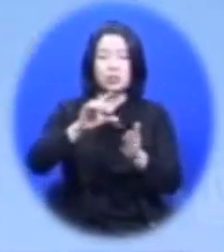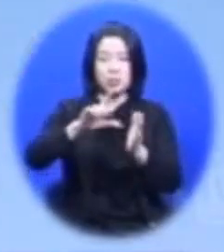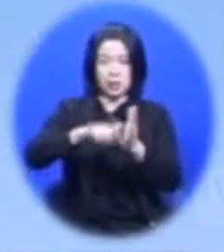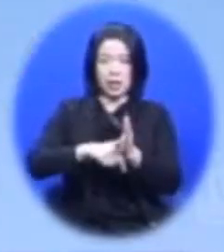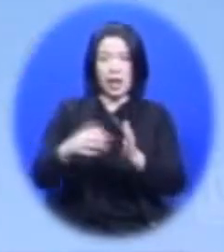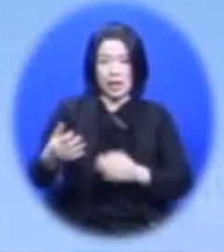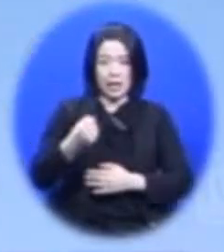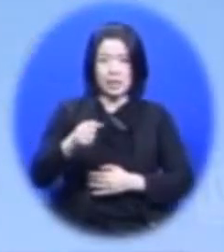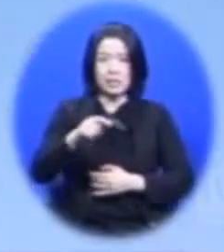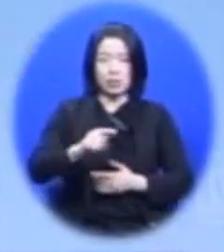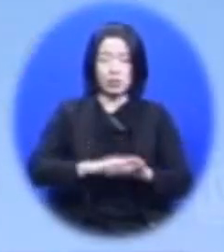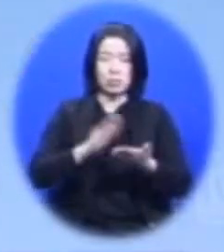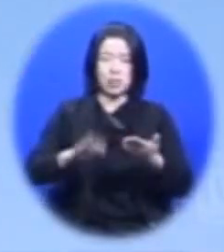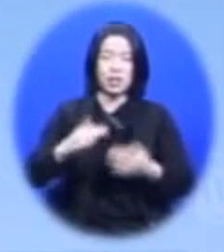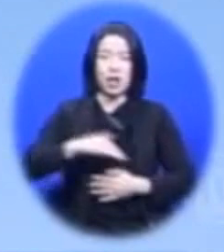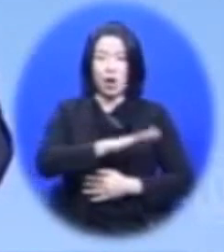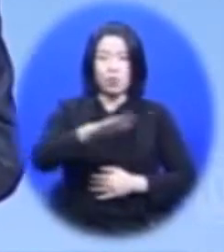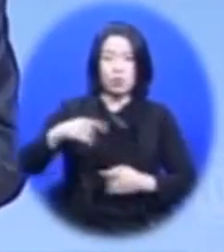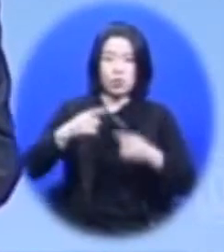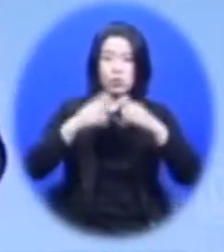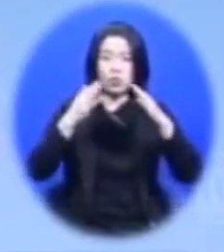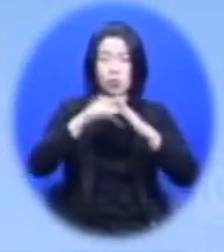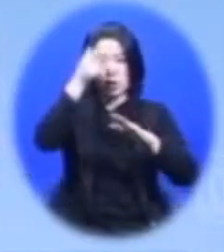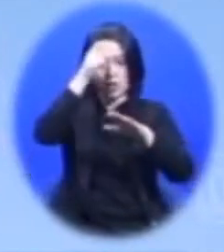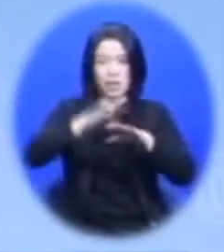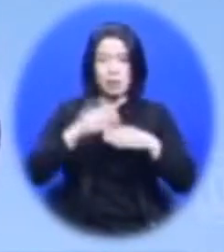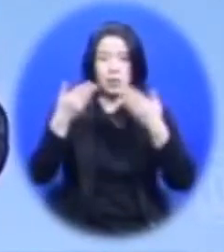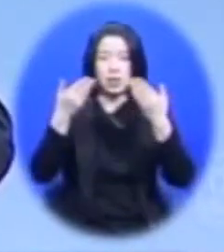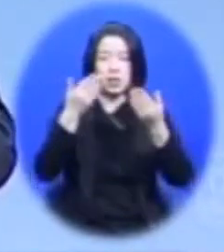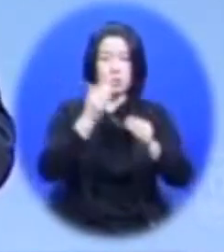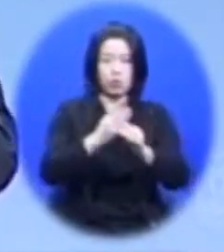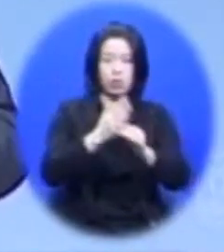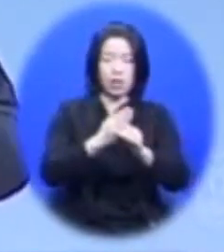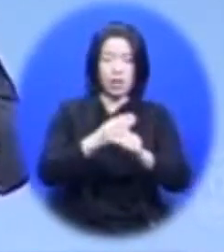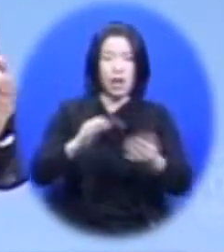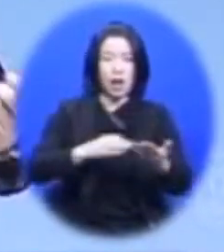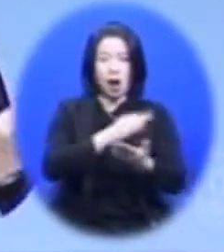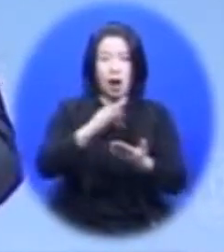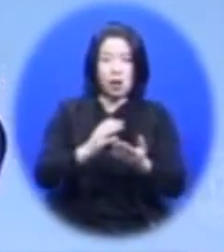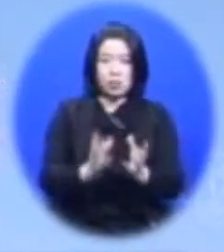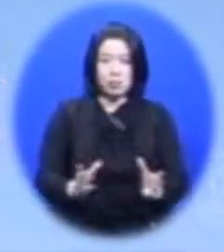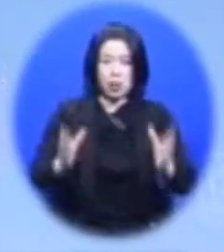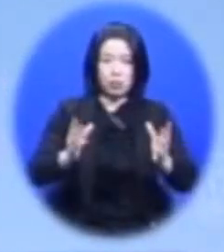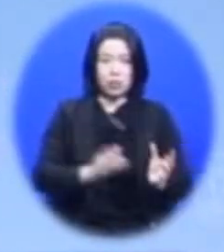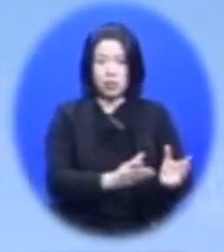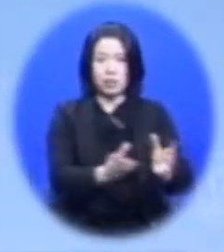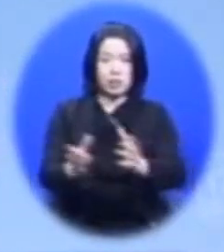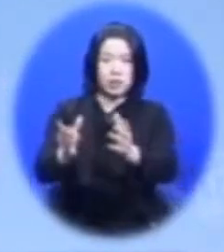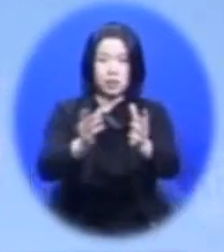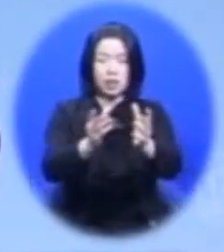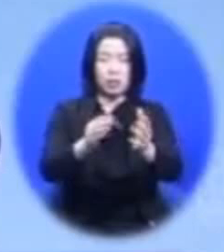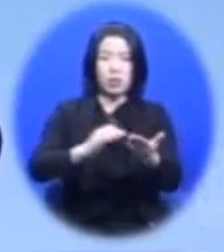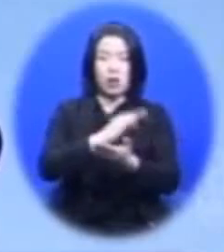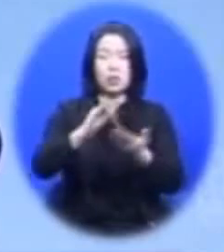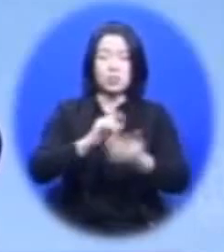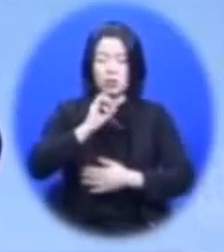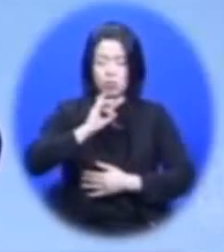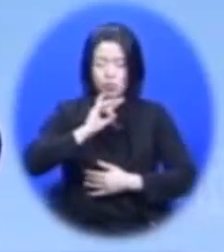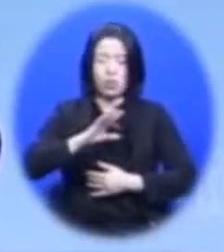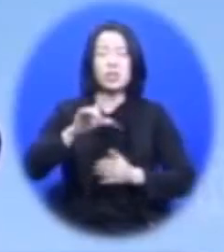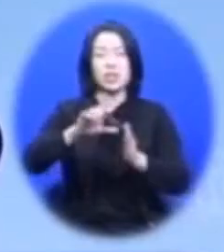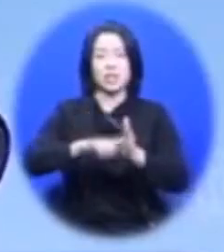것입니다. 저희 교회 예배 중에 이렇게 헌금 바구니를 돌려서 헌금하는 유일한